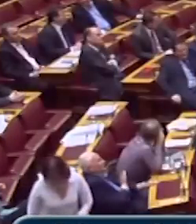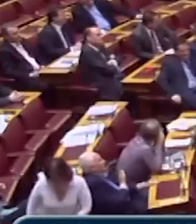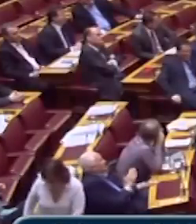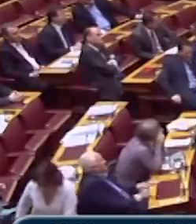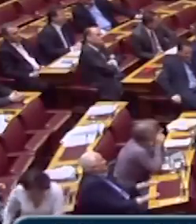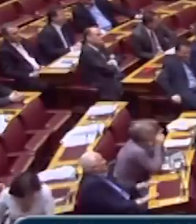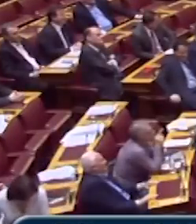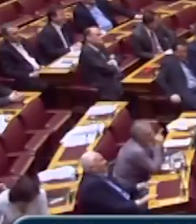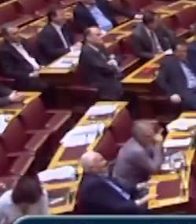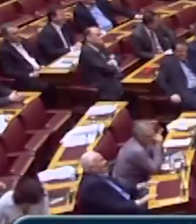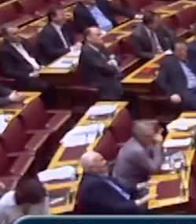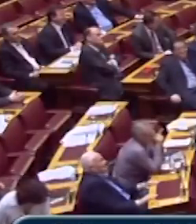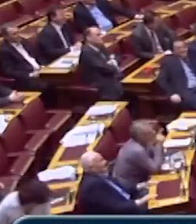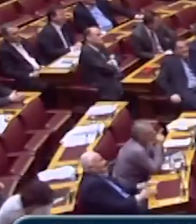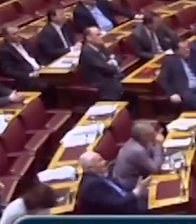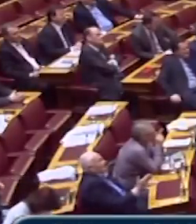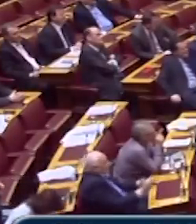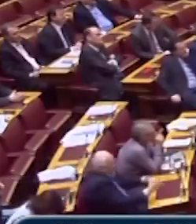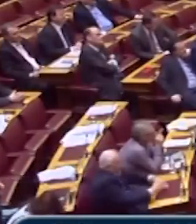Κύριε Πρόεδρε, το χρόνο σας παρακαλώ.